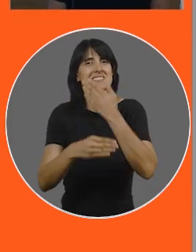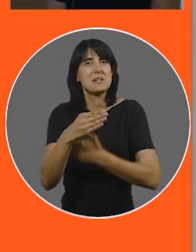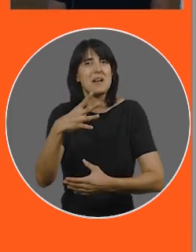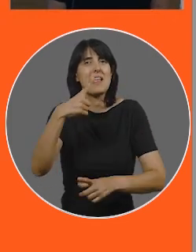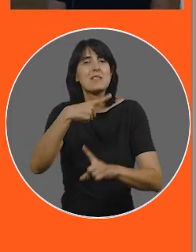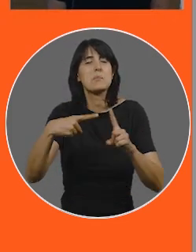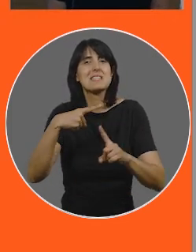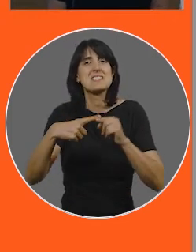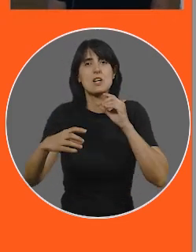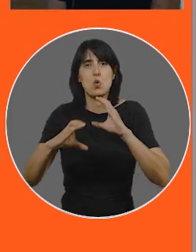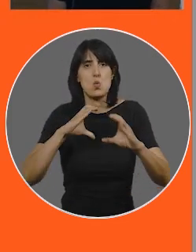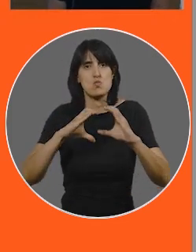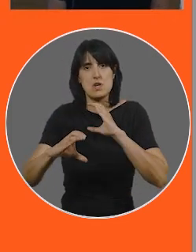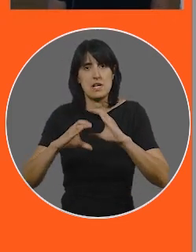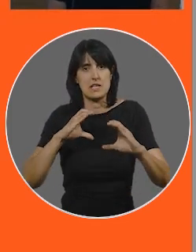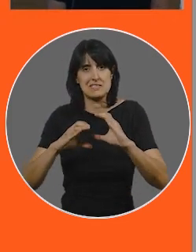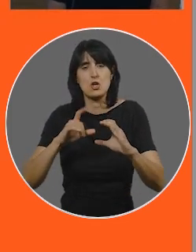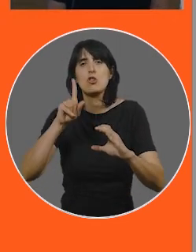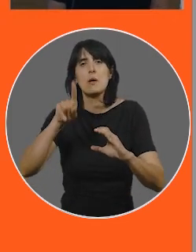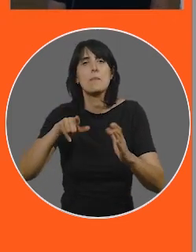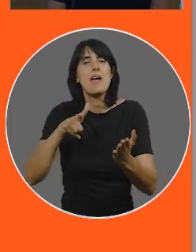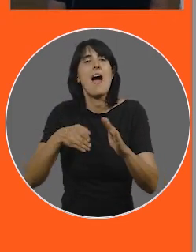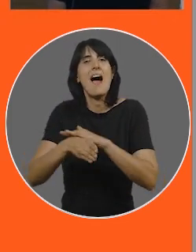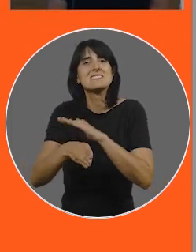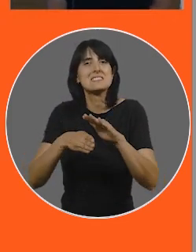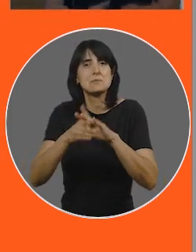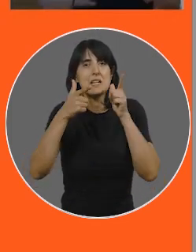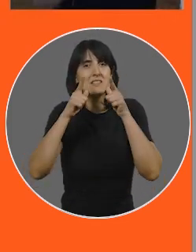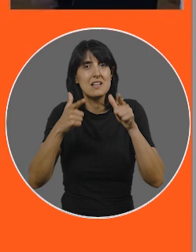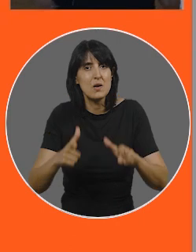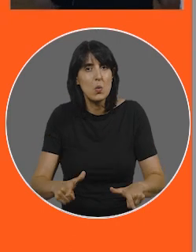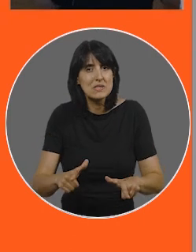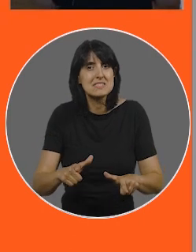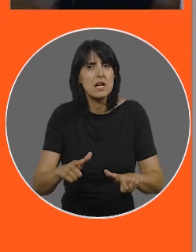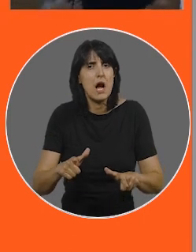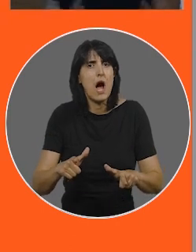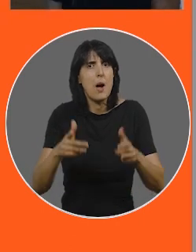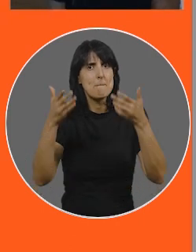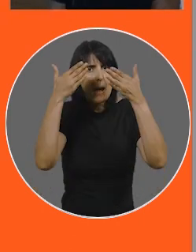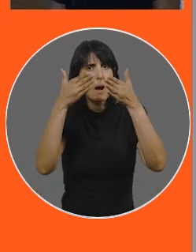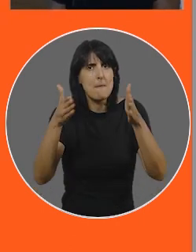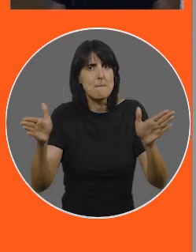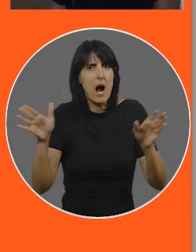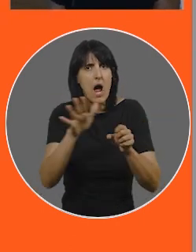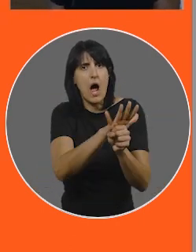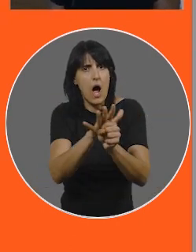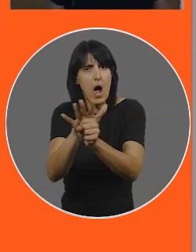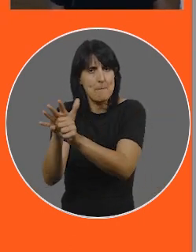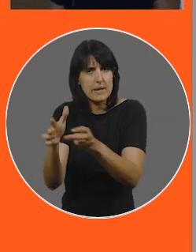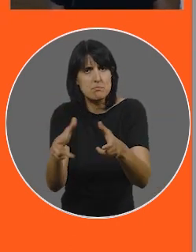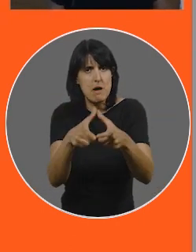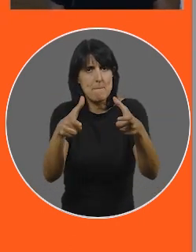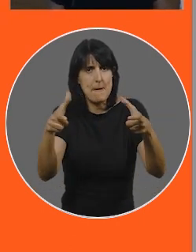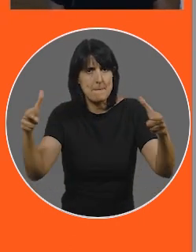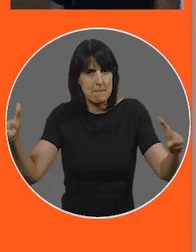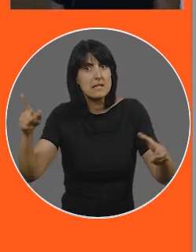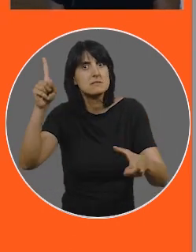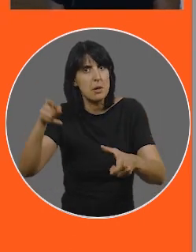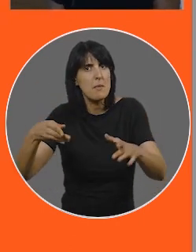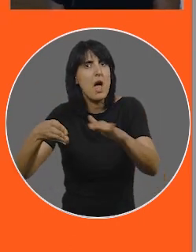als mitjans, però cada accessibilitat lingüística també, i cada cop amb un sentit més ampli, fins i tot accessibilitat